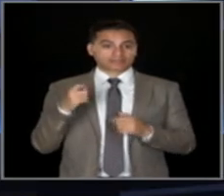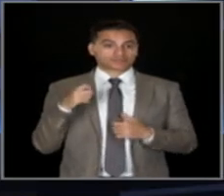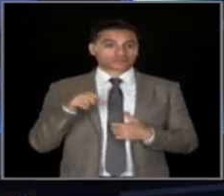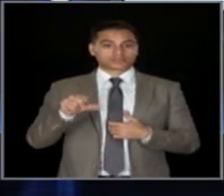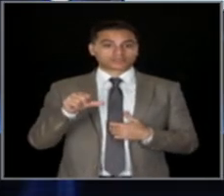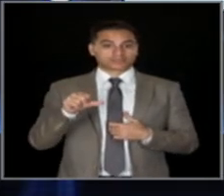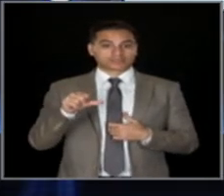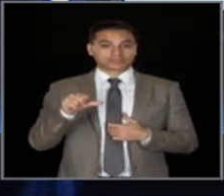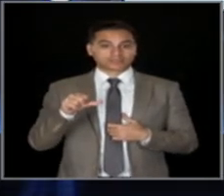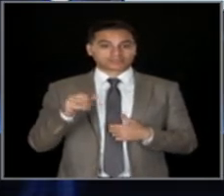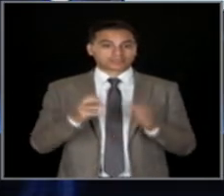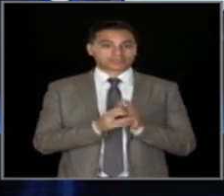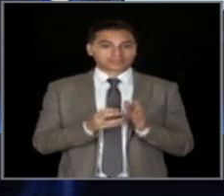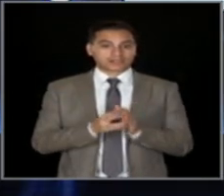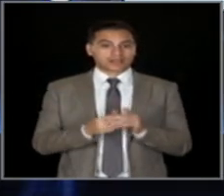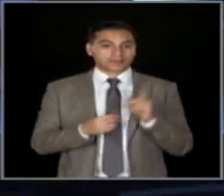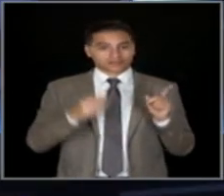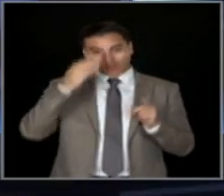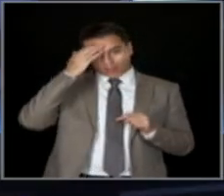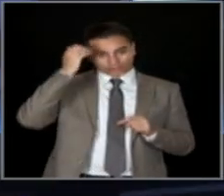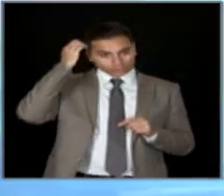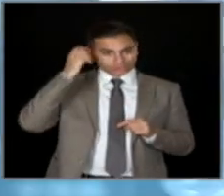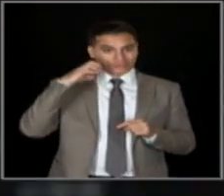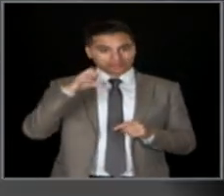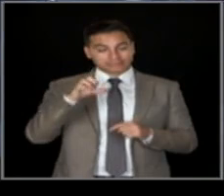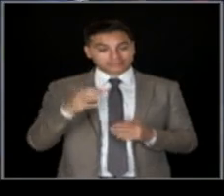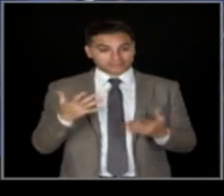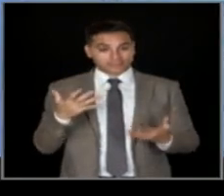95، جامعة أسيوط 90.